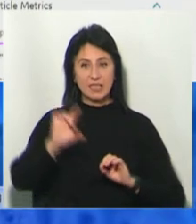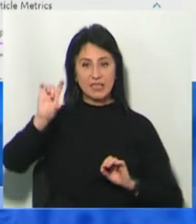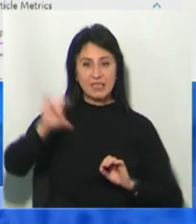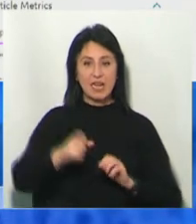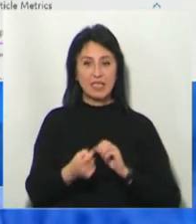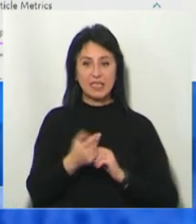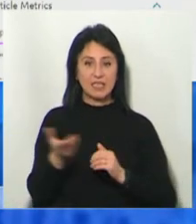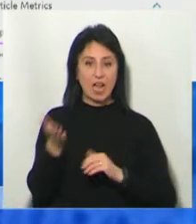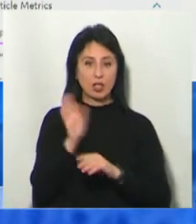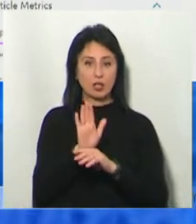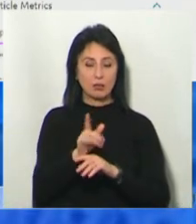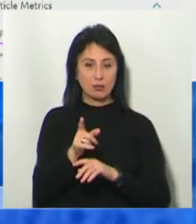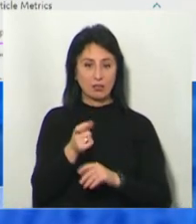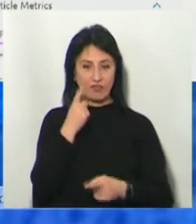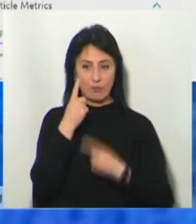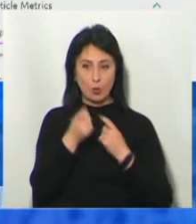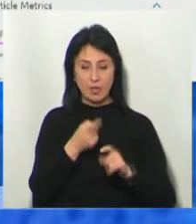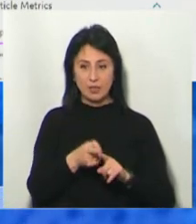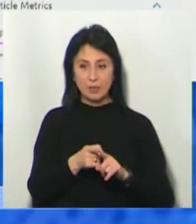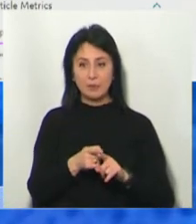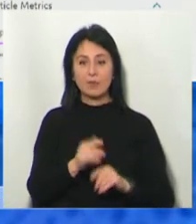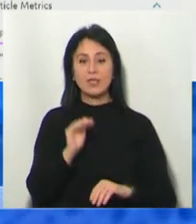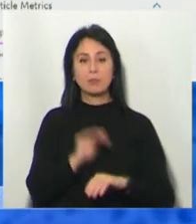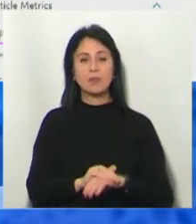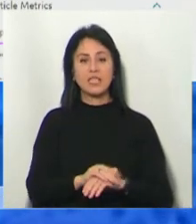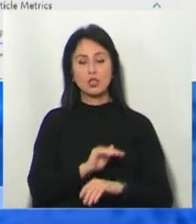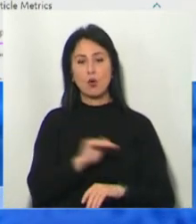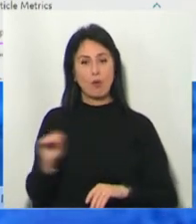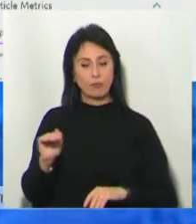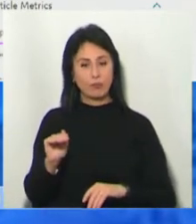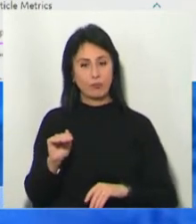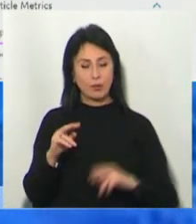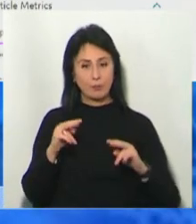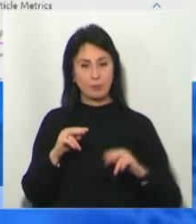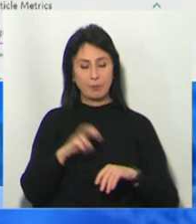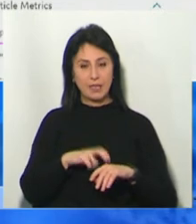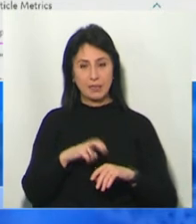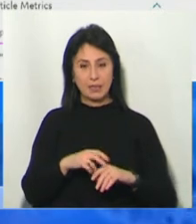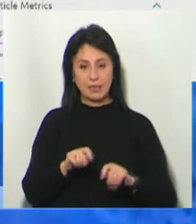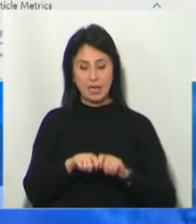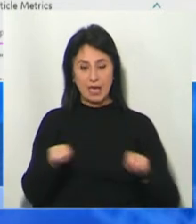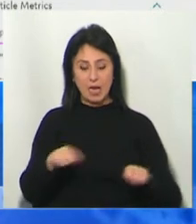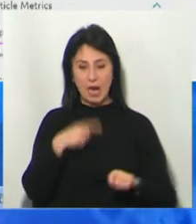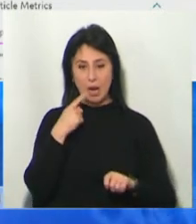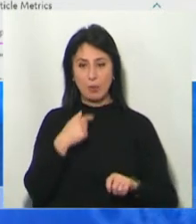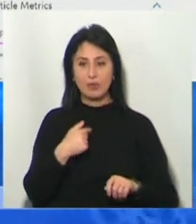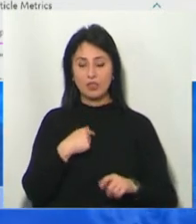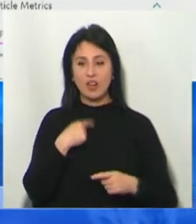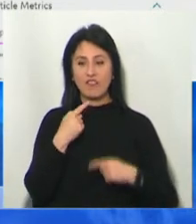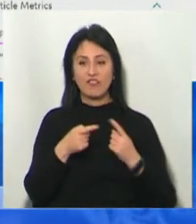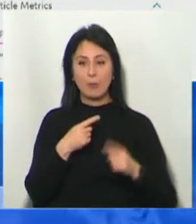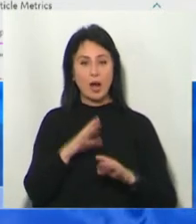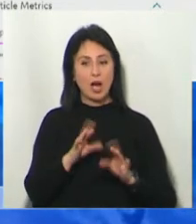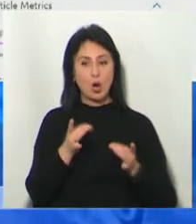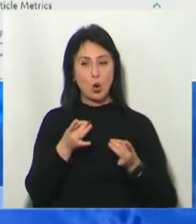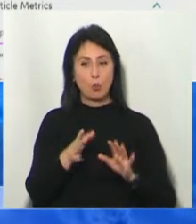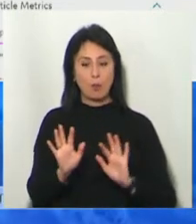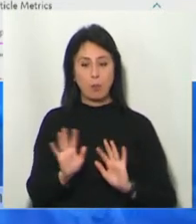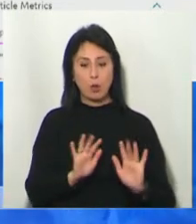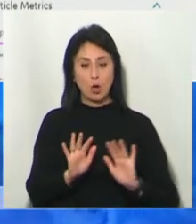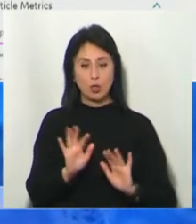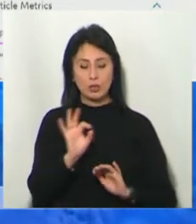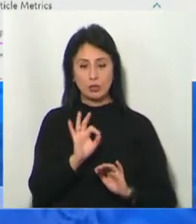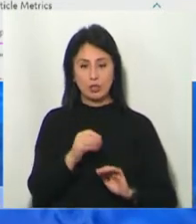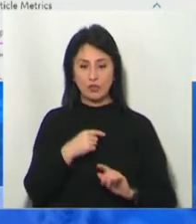წყარო, საიდანაც გაწვდით ამ ინფორმაციას. Დიახ, მტკიცებითი მედიცინა უკვე ღიად ამბობს, რომ ჩვენ ლაპარაკობთ არაუბრალოდ